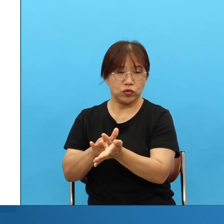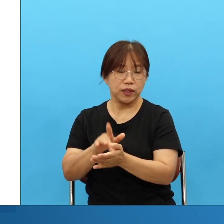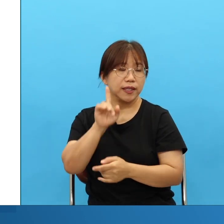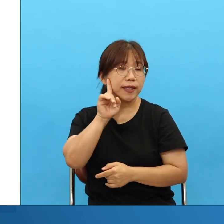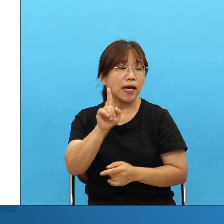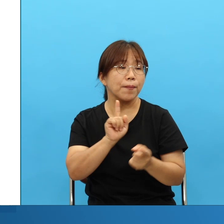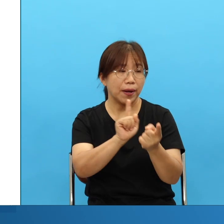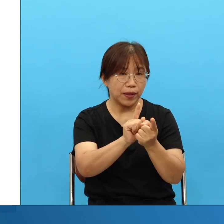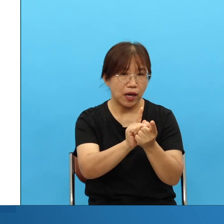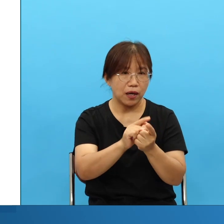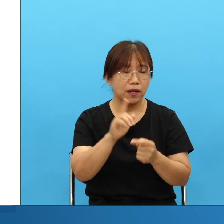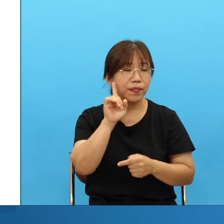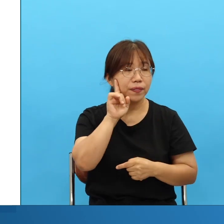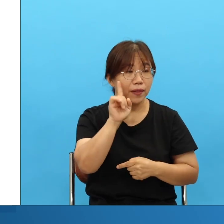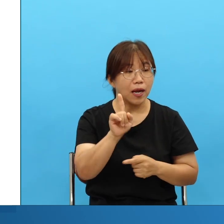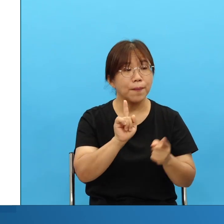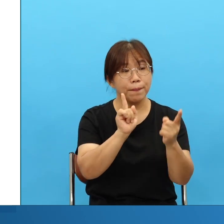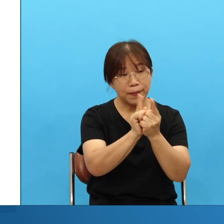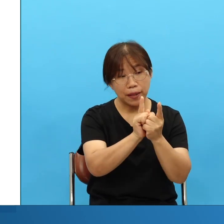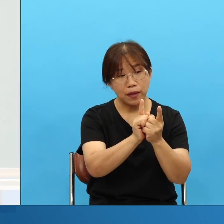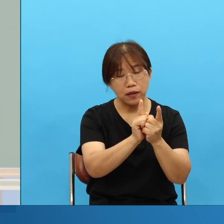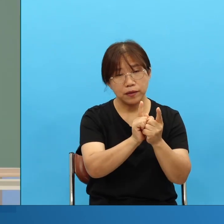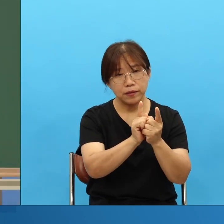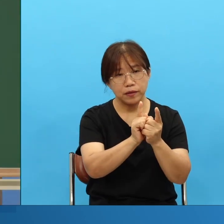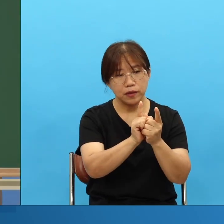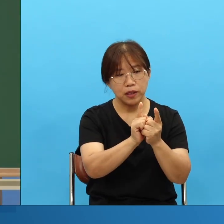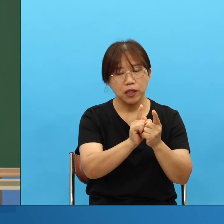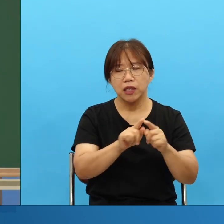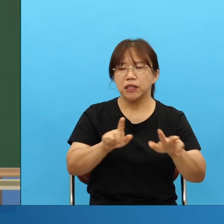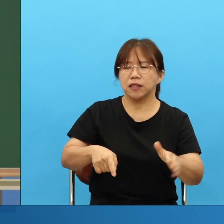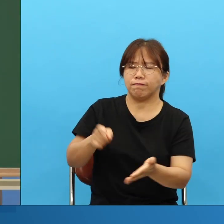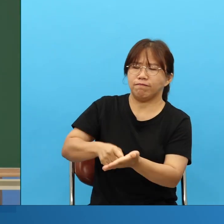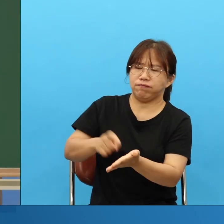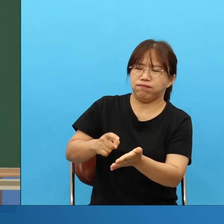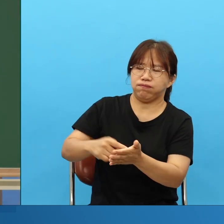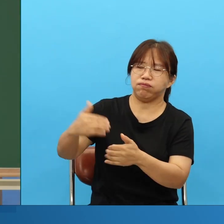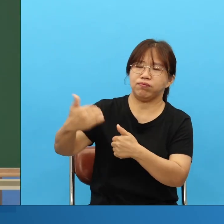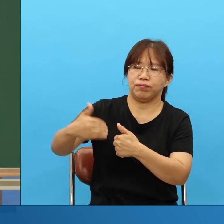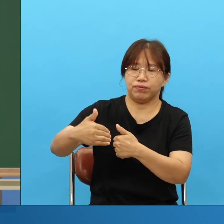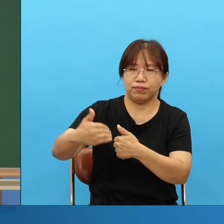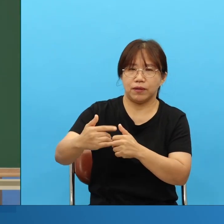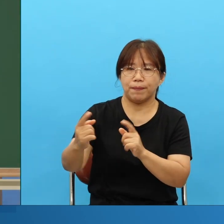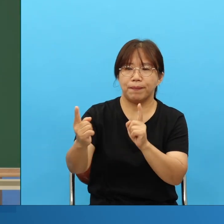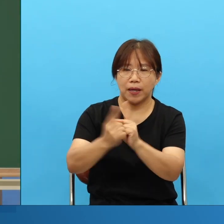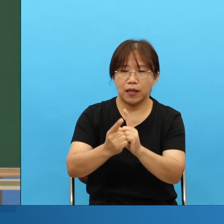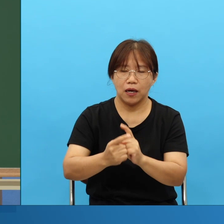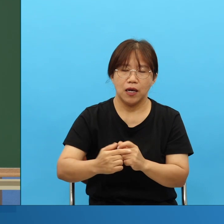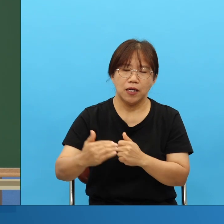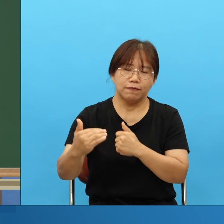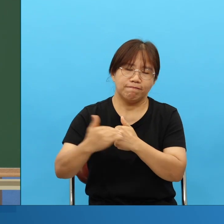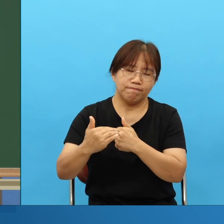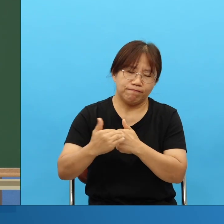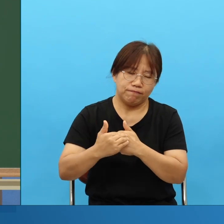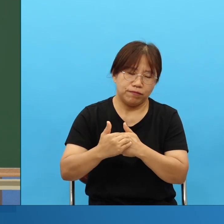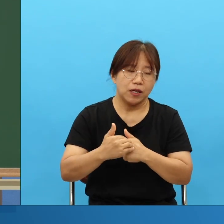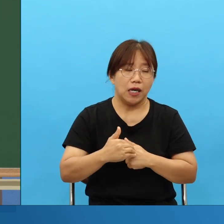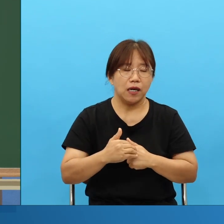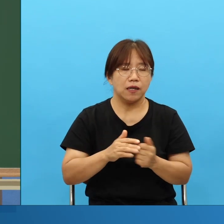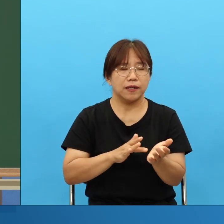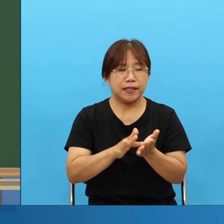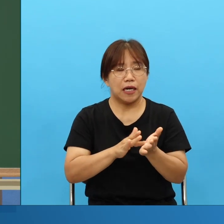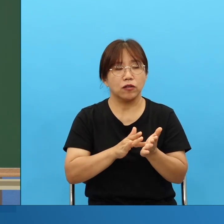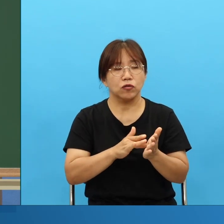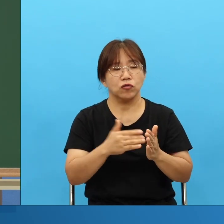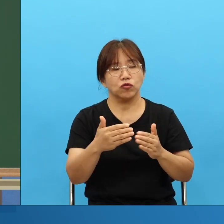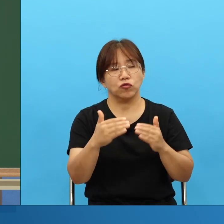본부에 내일 나가니까 내일 봅시다 이러니까 지금 급하다는 거죠. 그래서 우리 약국으로 오세요. 이래서